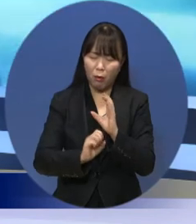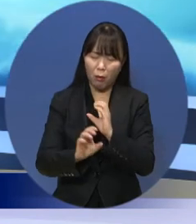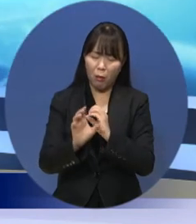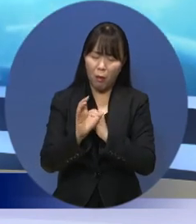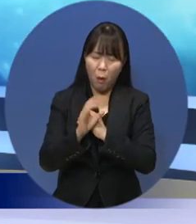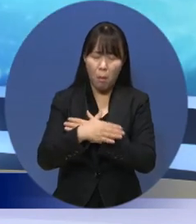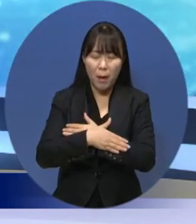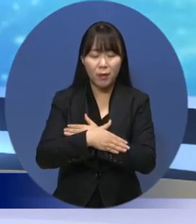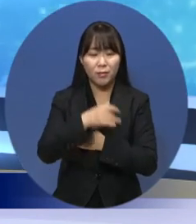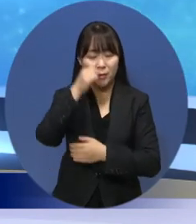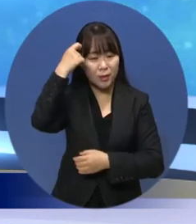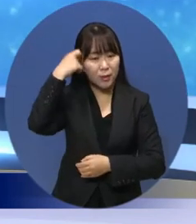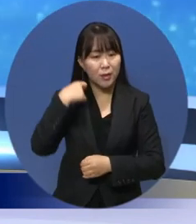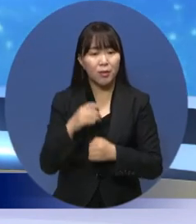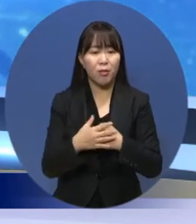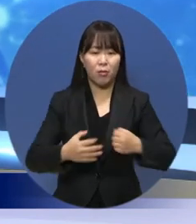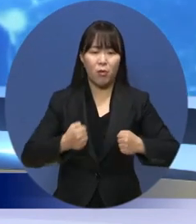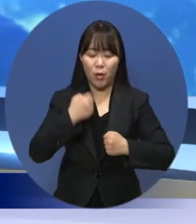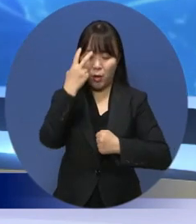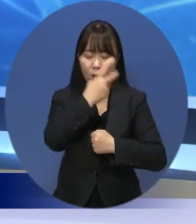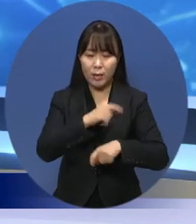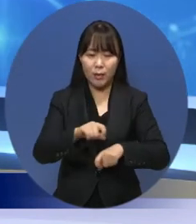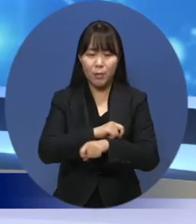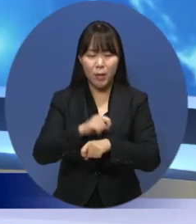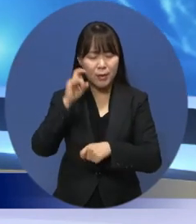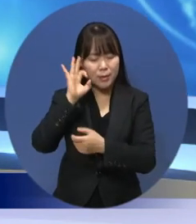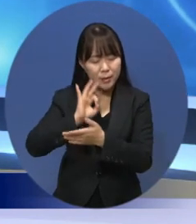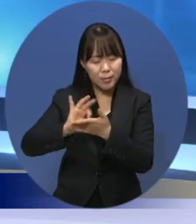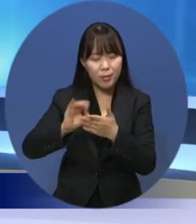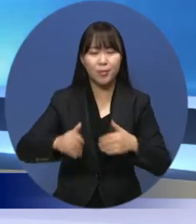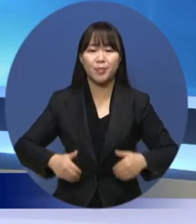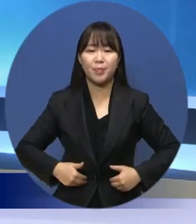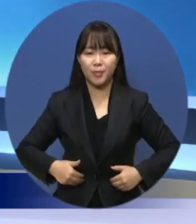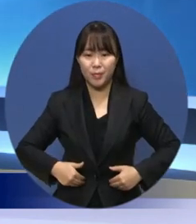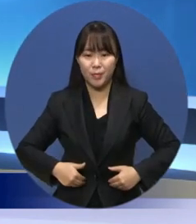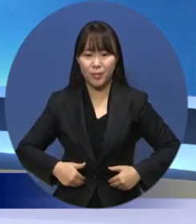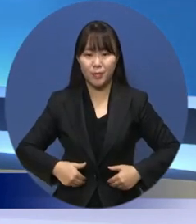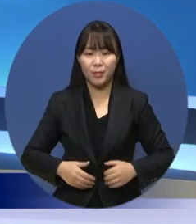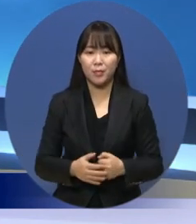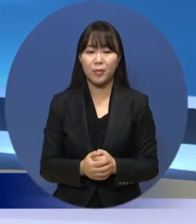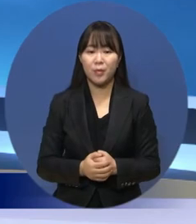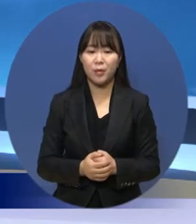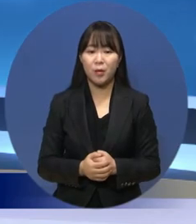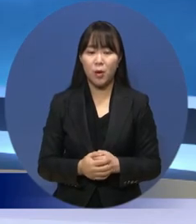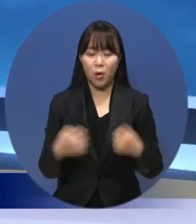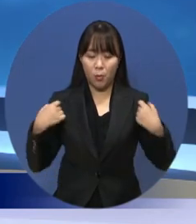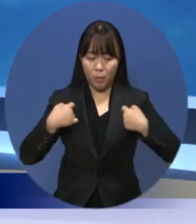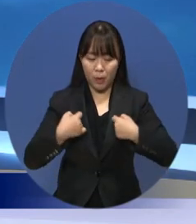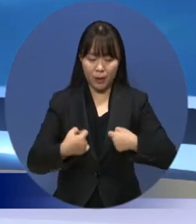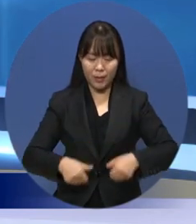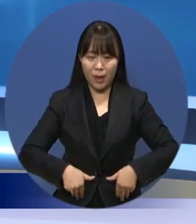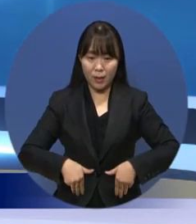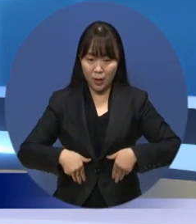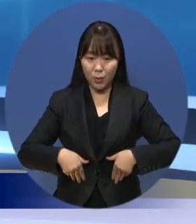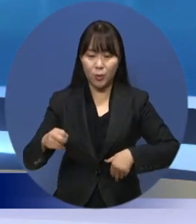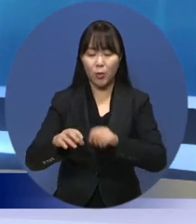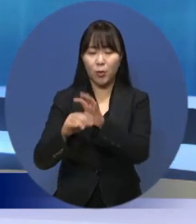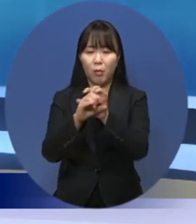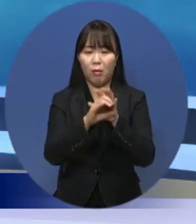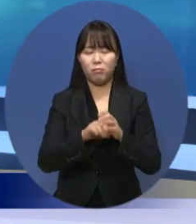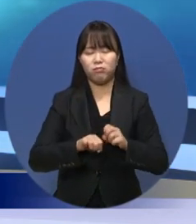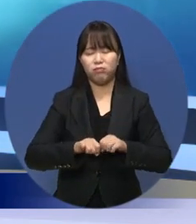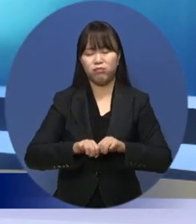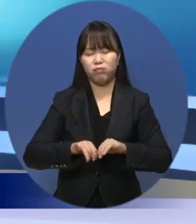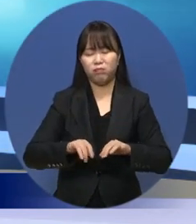있는데요 지금은 건강관리의 각별히 신경 쓰셔야겠습니다 옷차림을 따뜻하게 하시고 코론